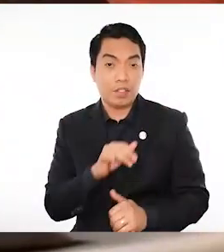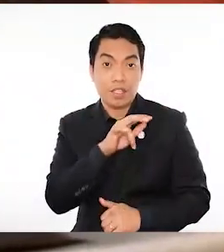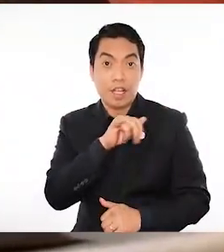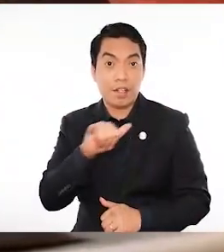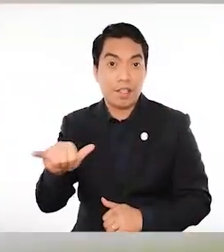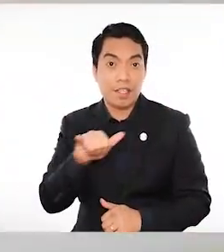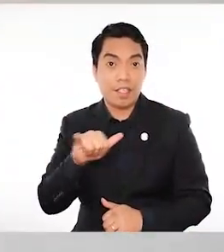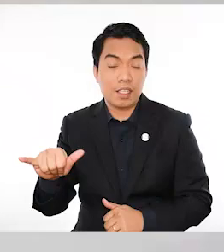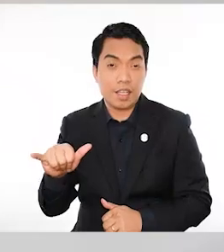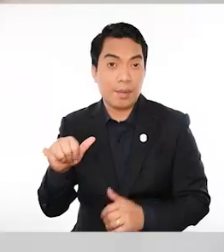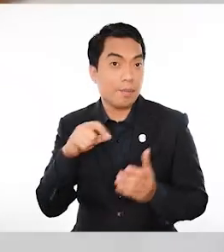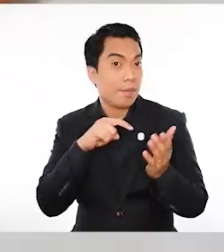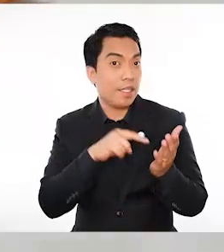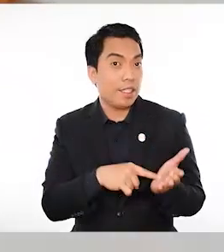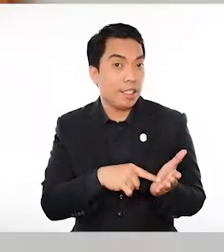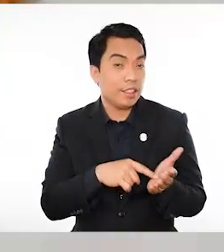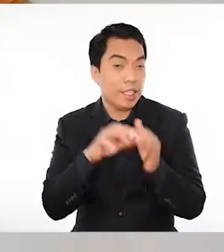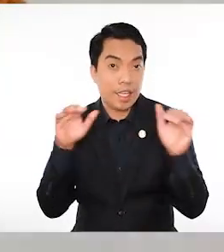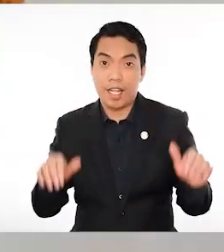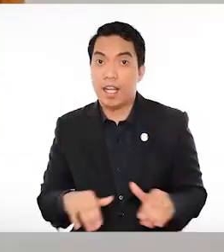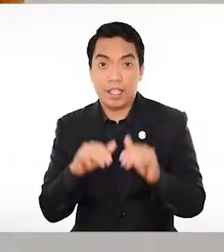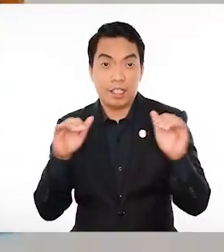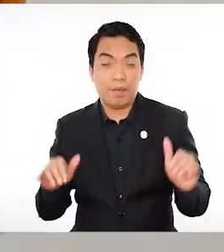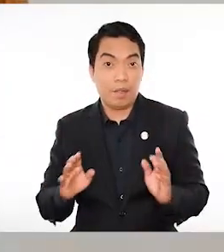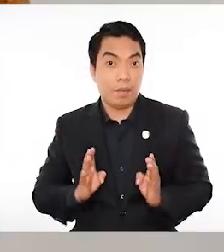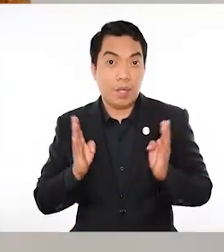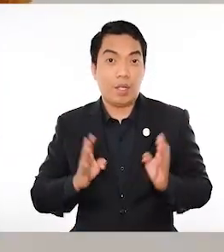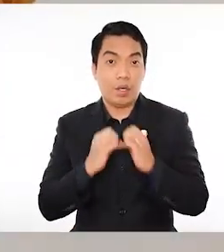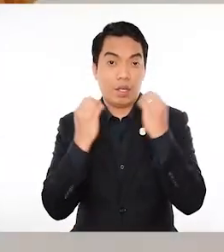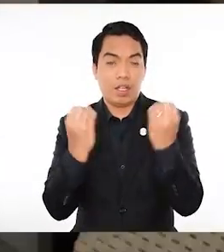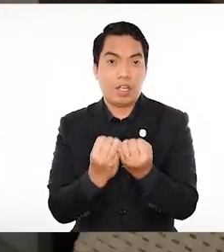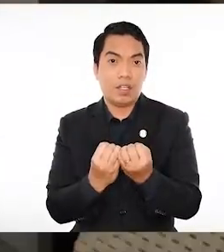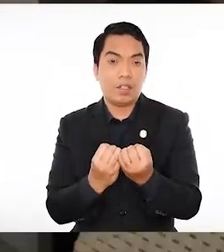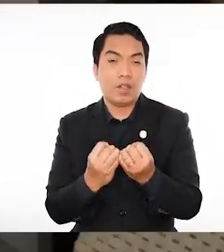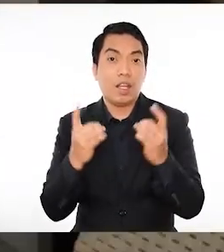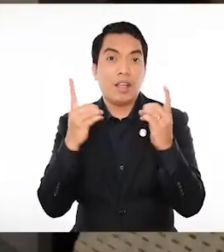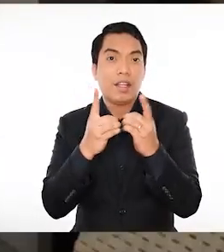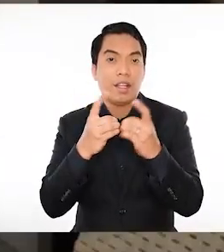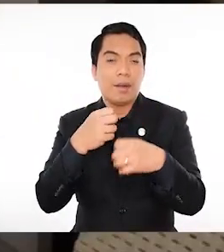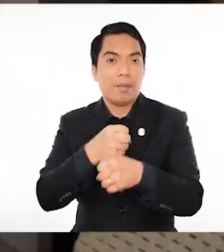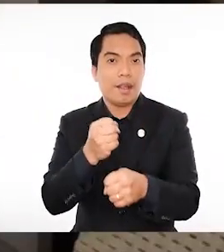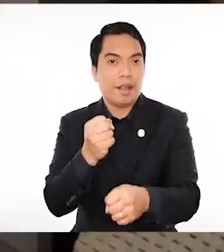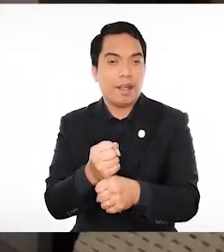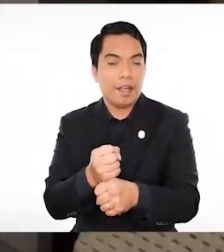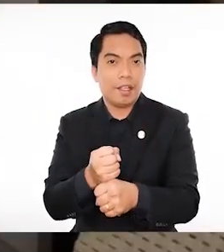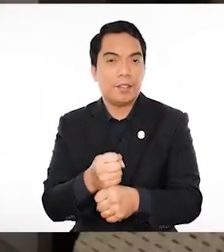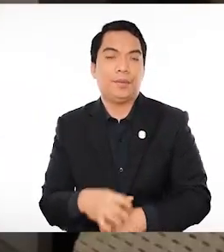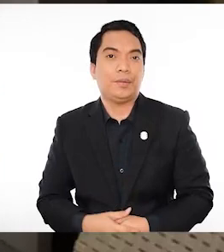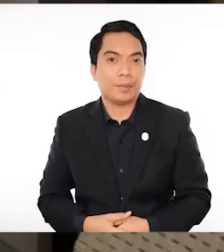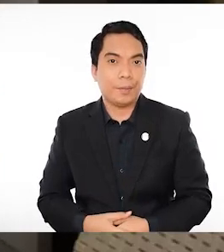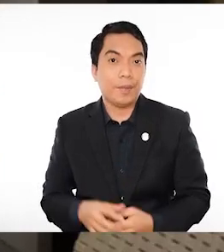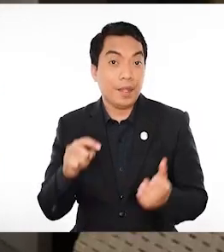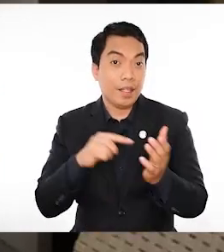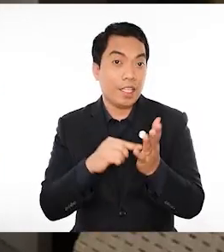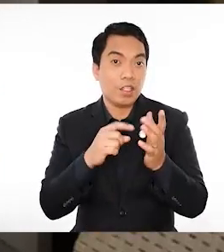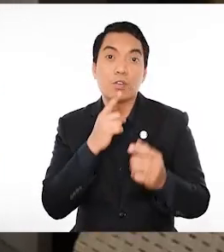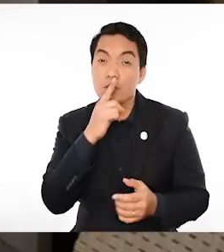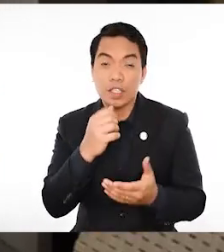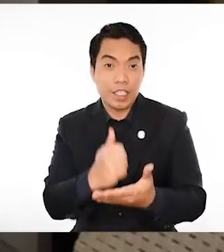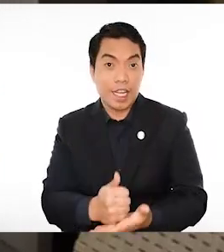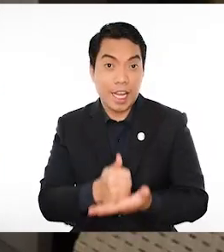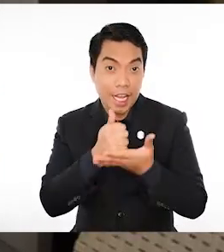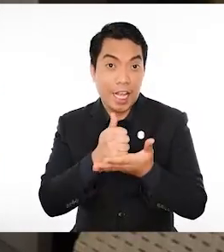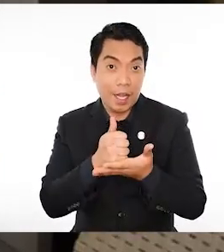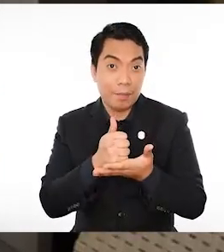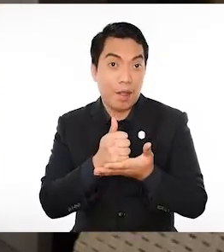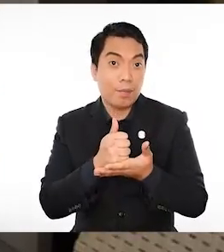po ng aktibidad ng binhi na dessert making. Nakatulong po ito sa